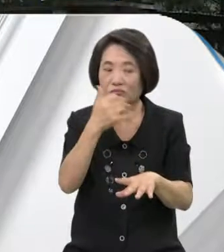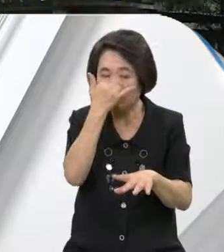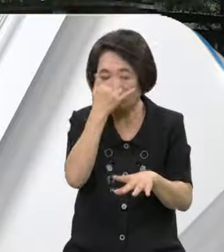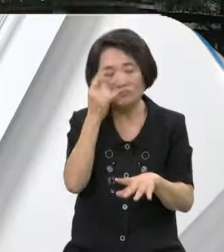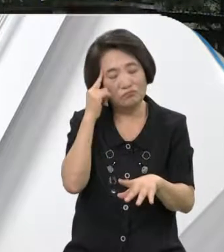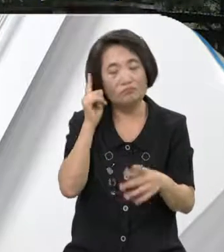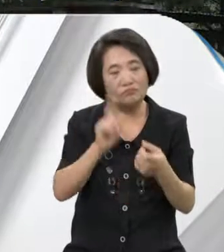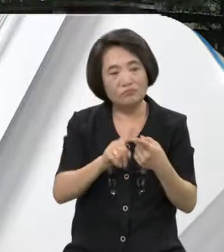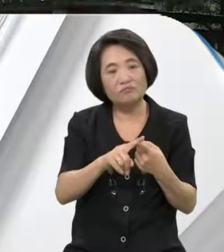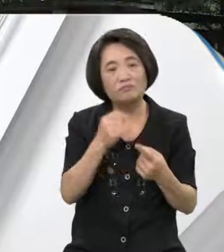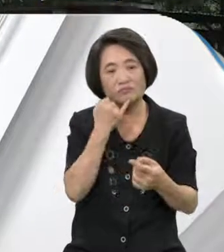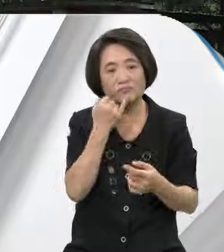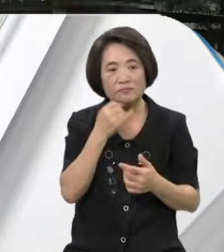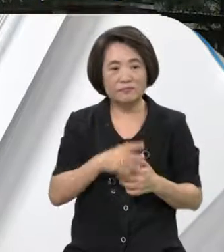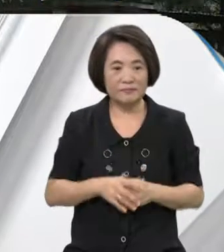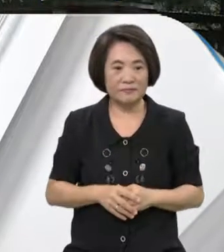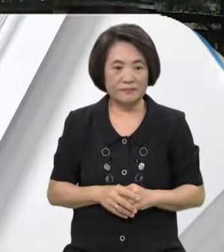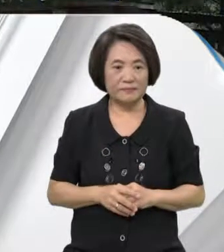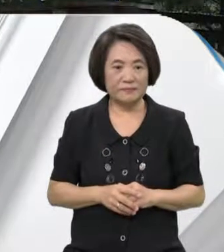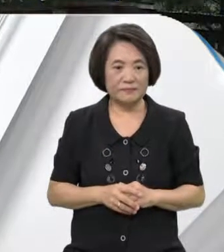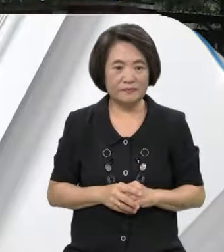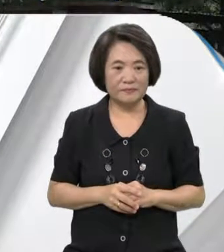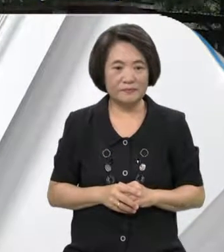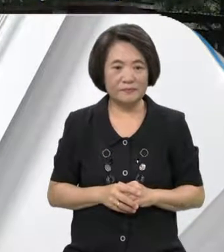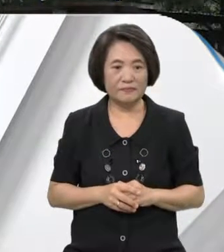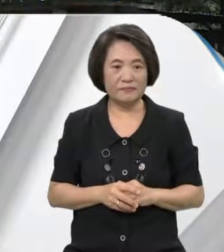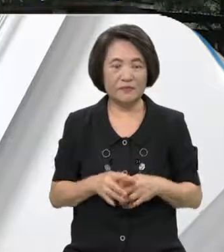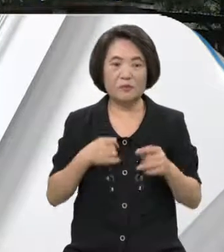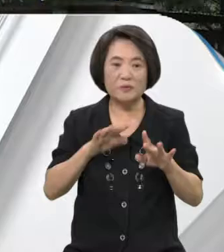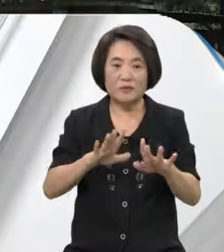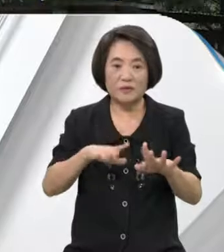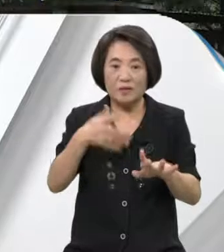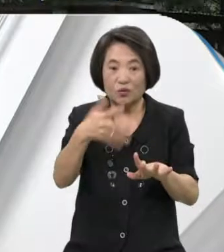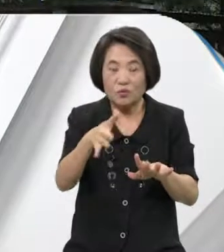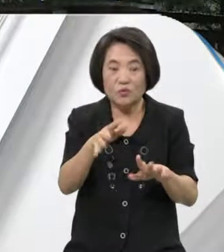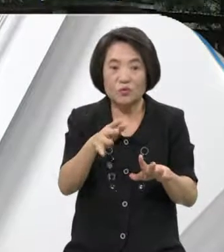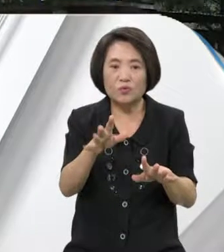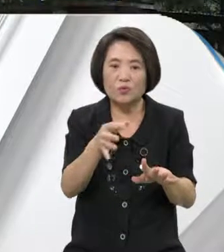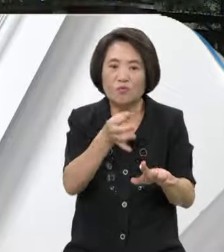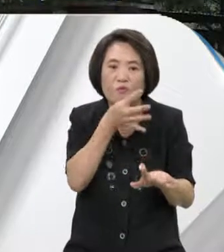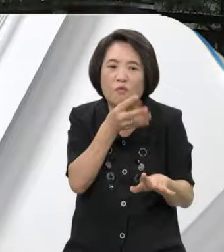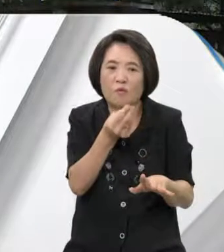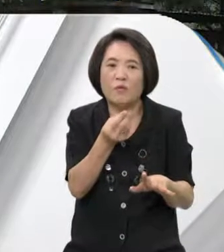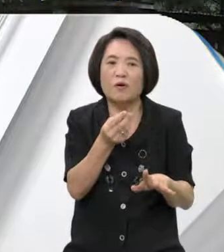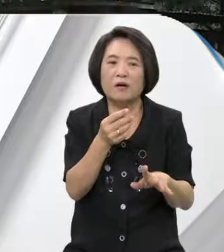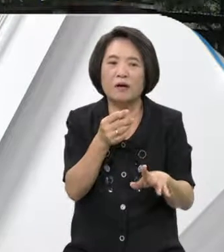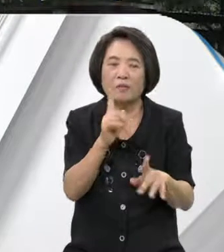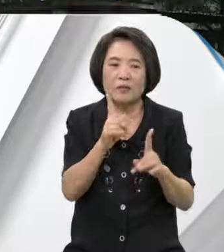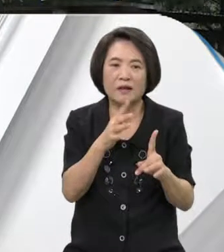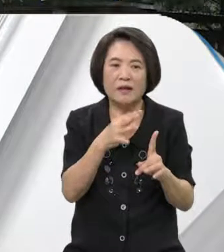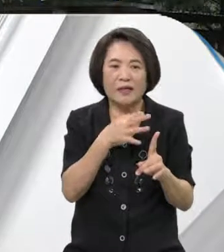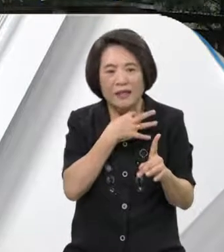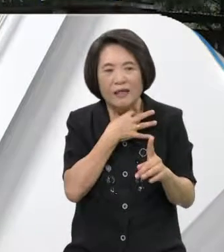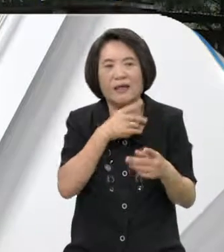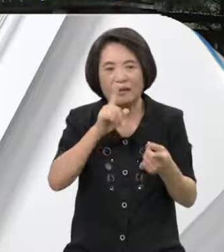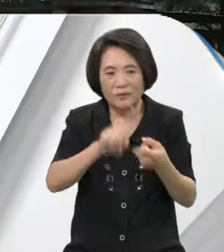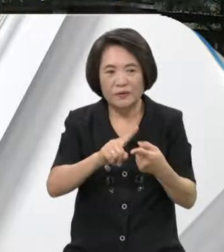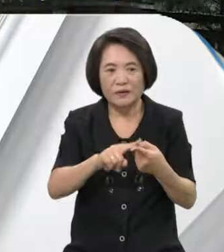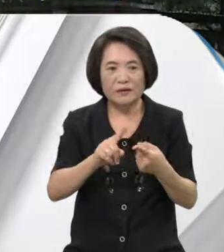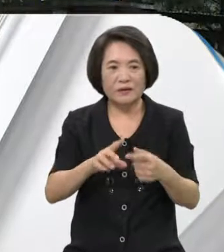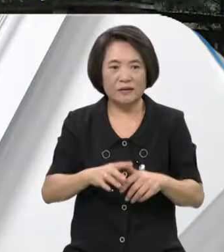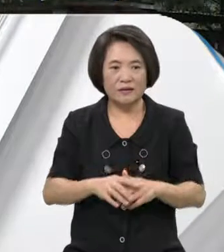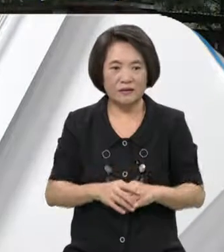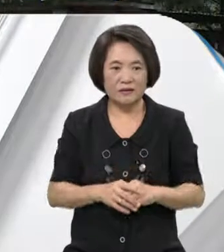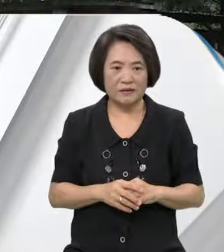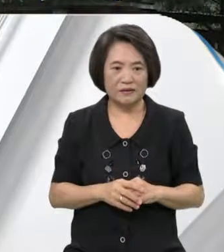它还是能适应。虽然是说我们在这个水的这个资源比较紧迫之下，我们并没有